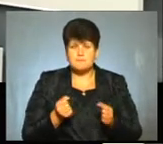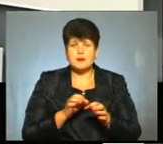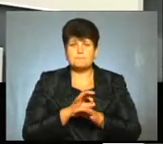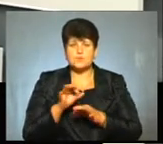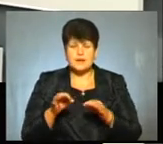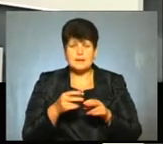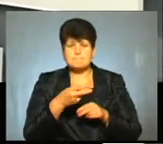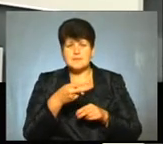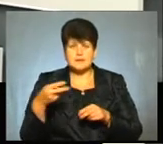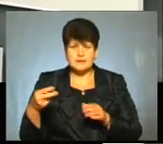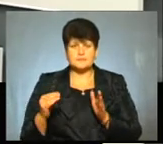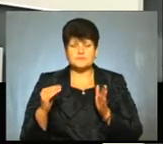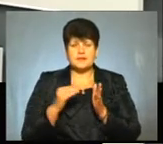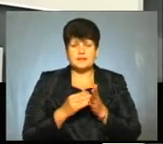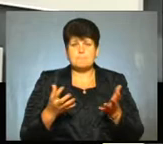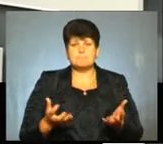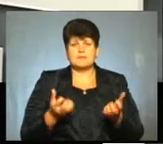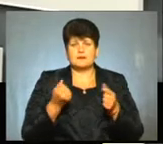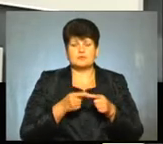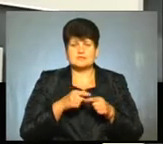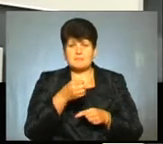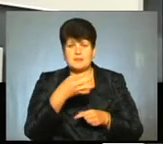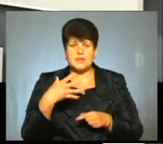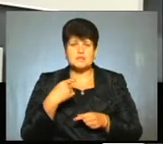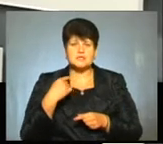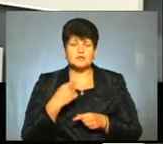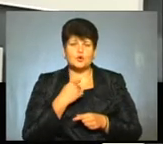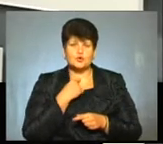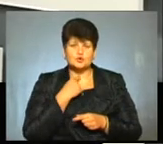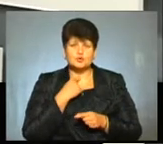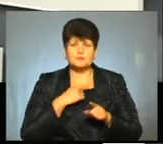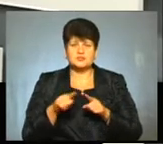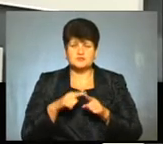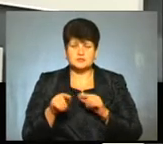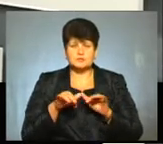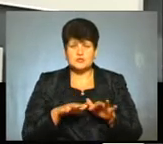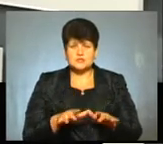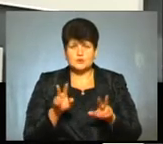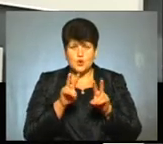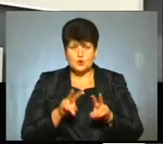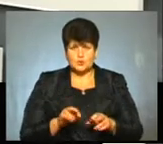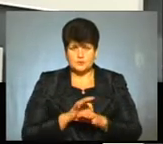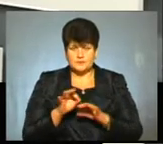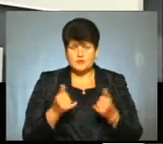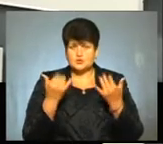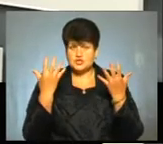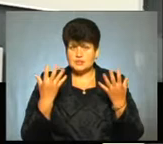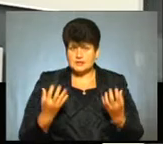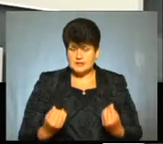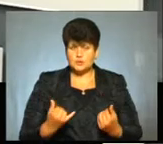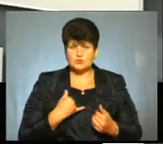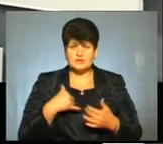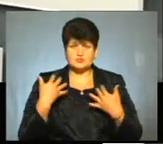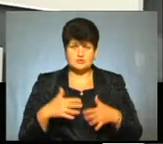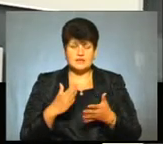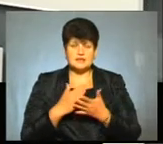приймаємо проєкти і паралельно виставляємо їх на підтримку цих 15 голосів для того, щоб пришвидшити процес розгляду проєктів. Наприклад, на сьогоднішній день